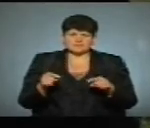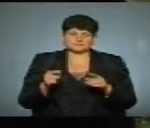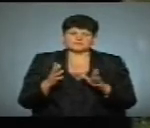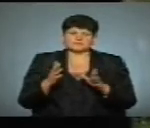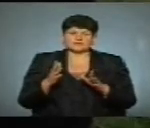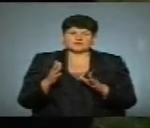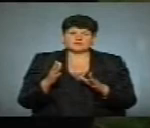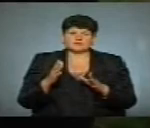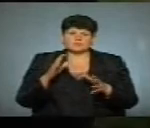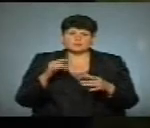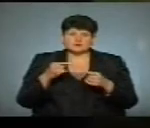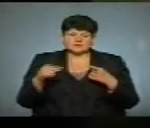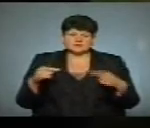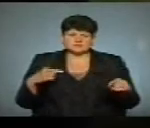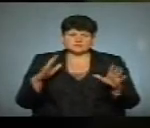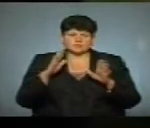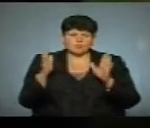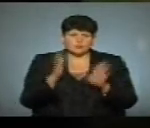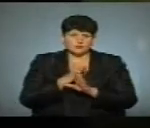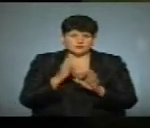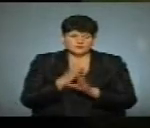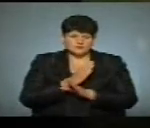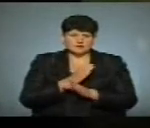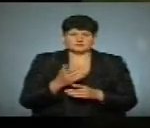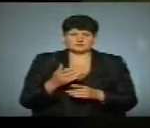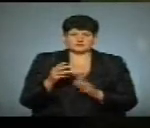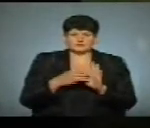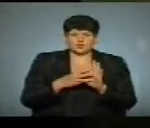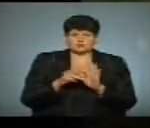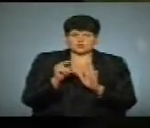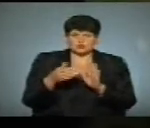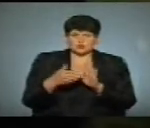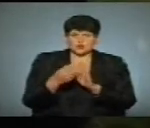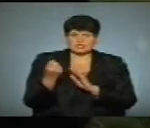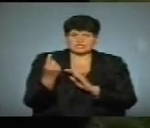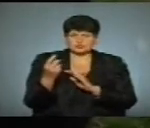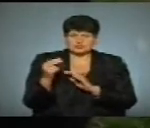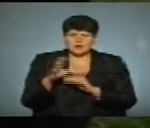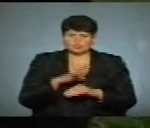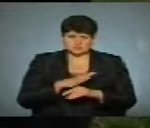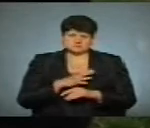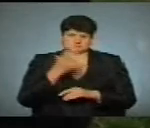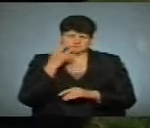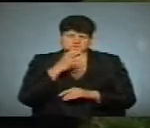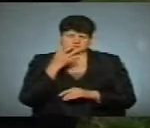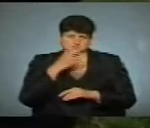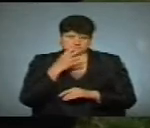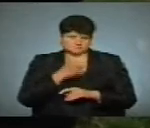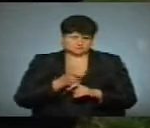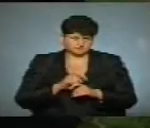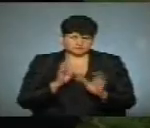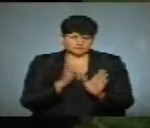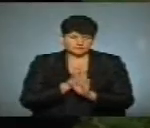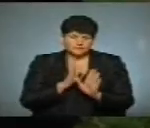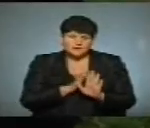Оксана Озимків. Що попередні дні, в нас десь так скажемо, від числа 8 по 11 число були достатньо такі високі температурні